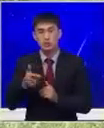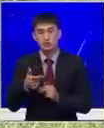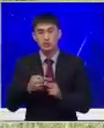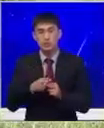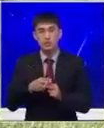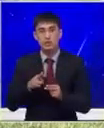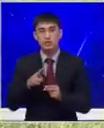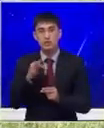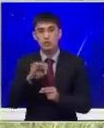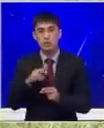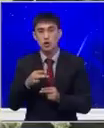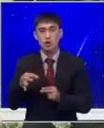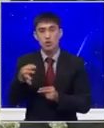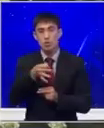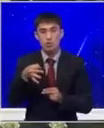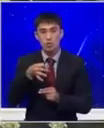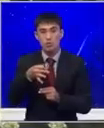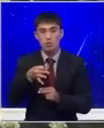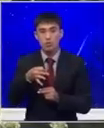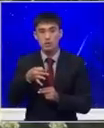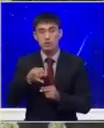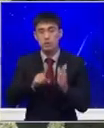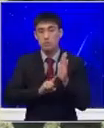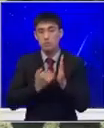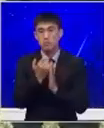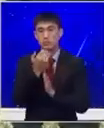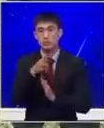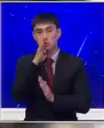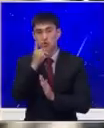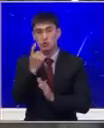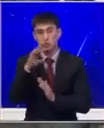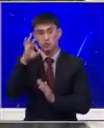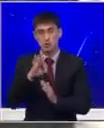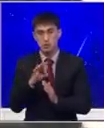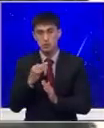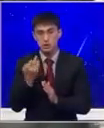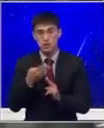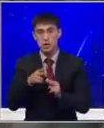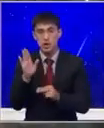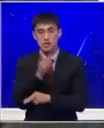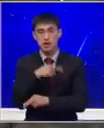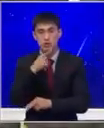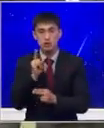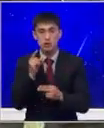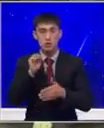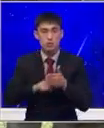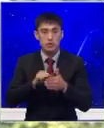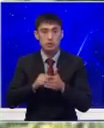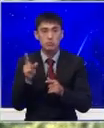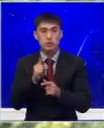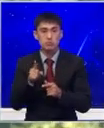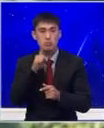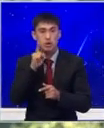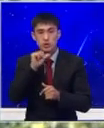с Юля месяца по области планируется поднять заработную плату работников на сто процентов лесники утверждают что одна из причин почему